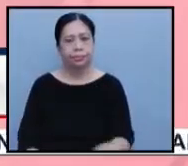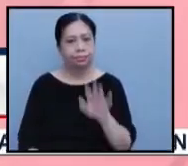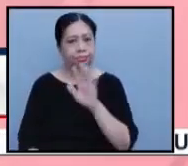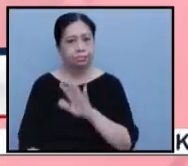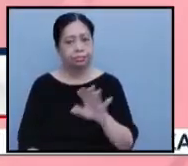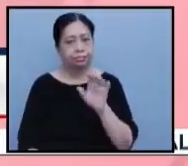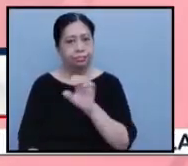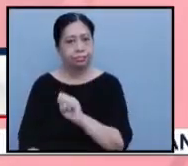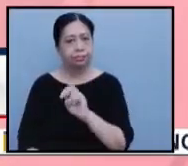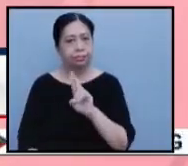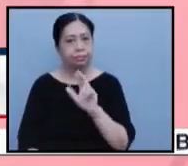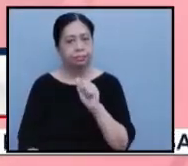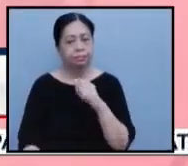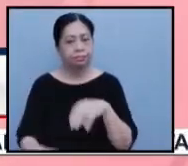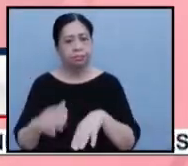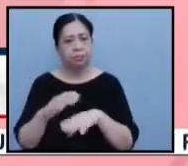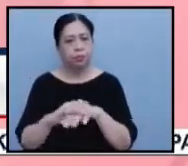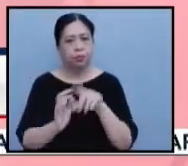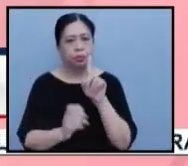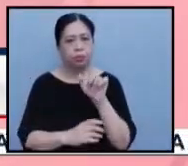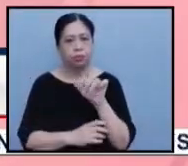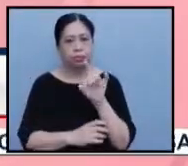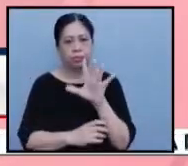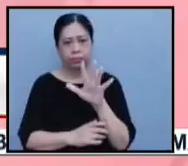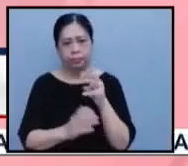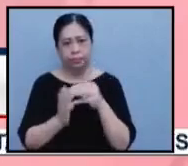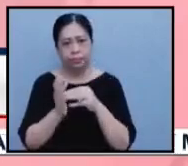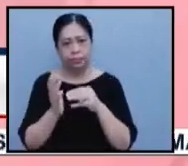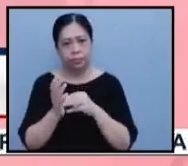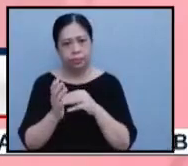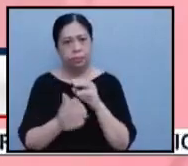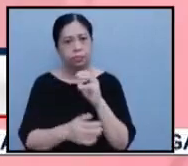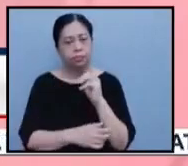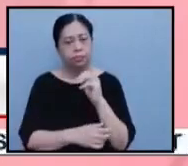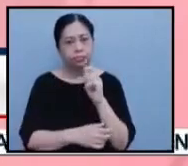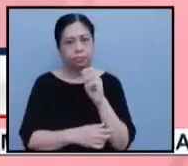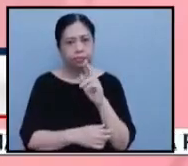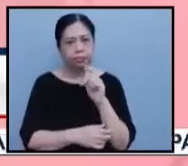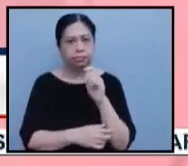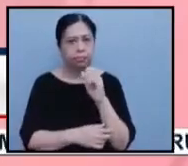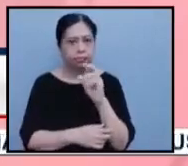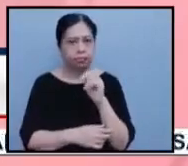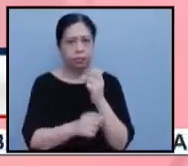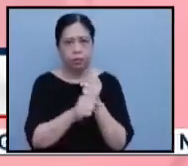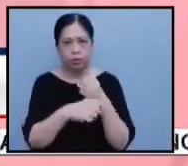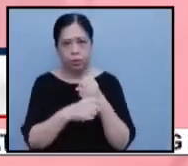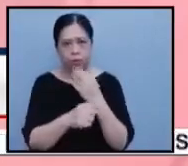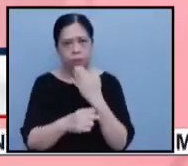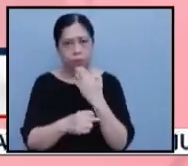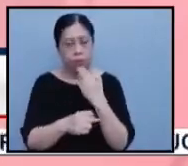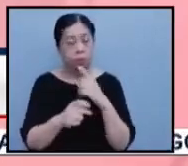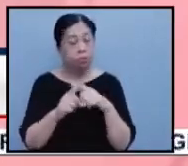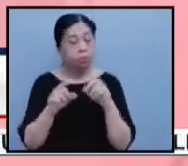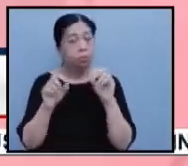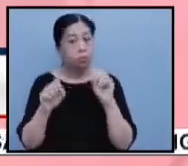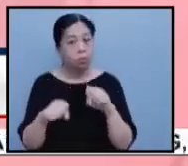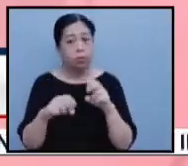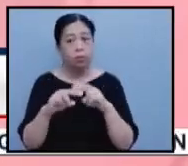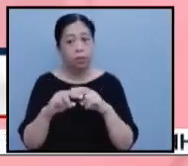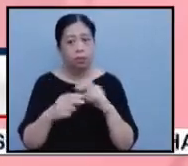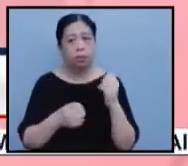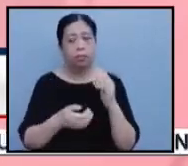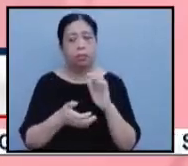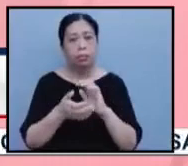papalo sa 1.85 million metric tons ang produksyon ng asukal pero posible pa itong mabawasan